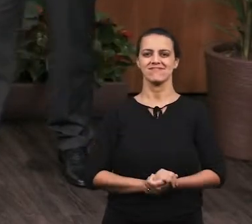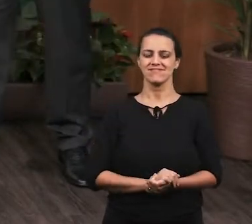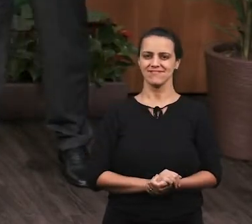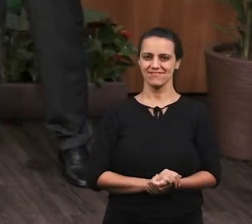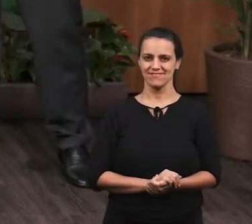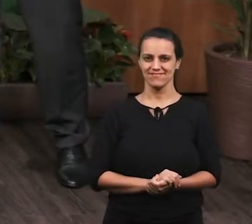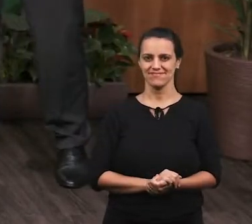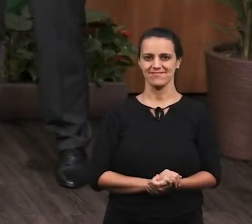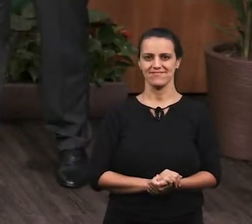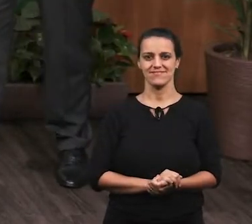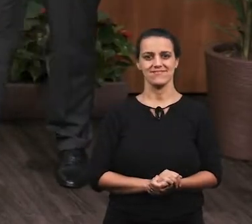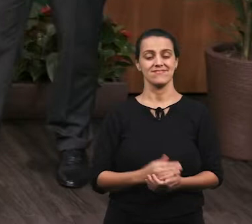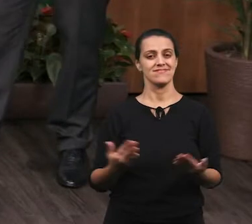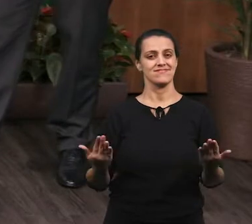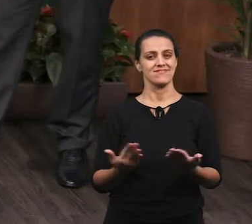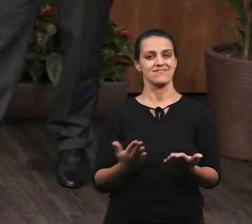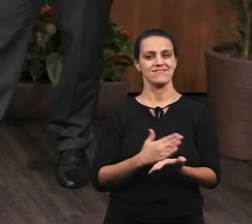теперь мы